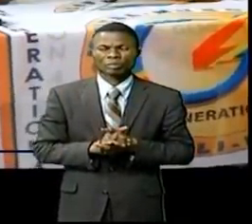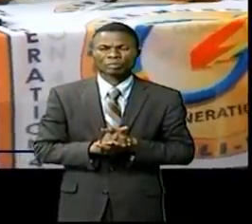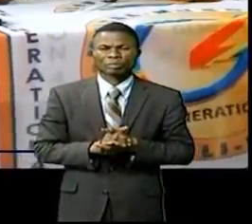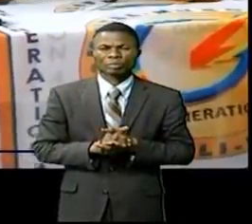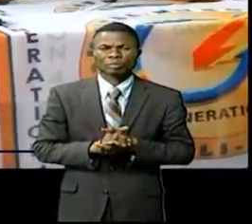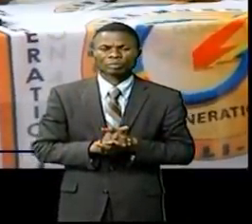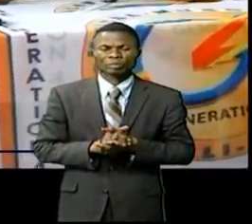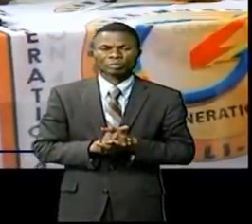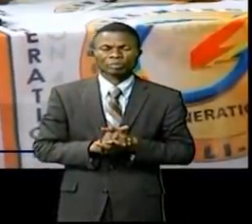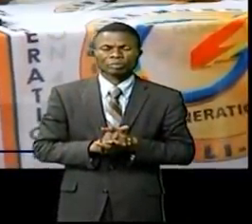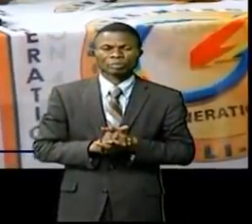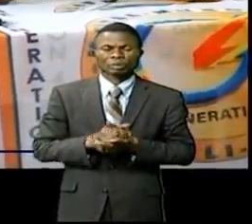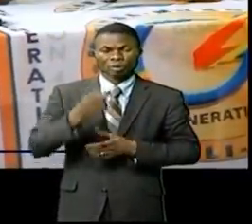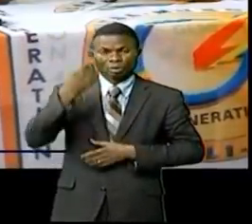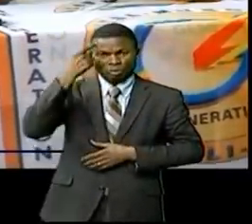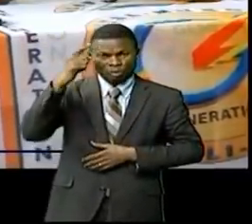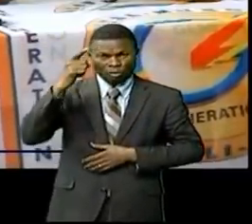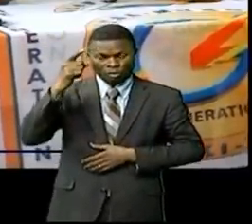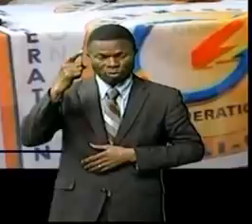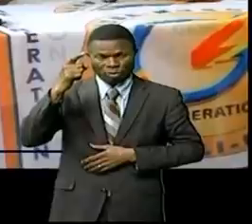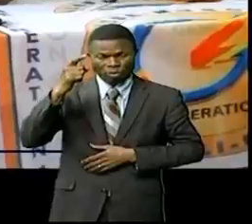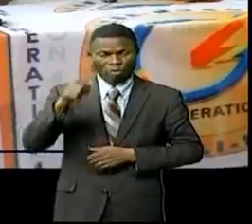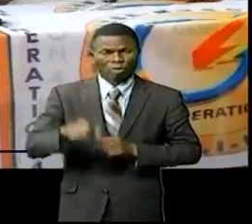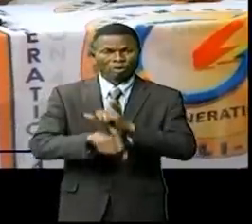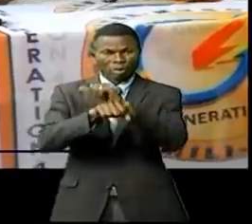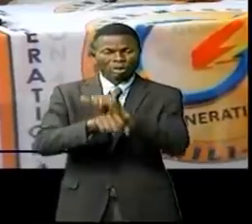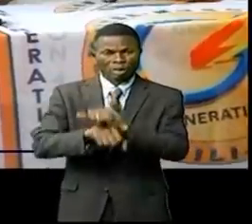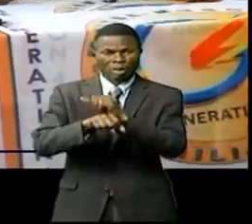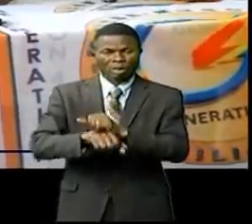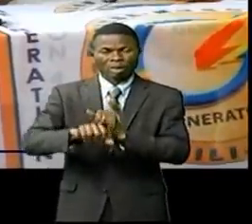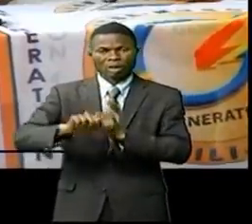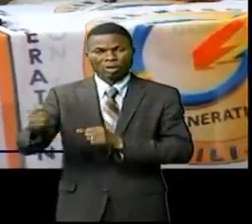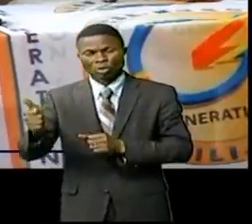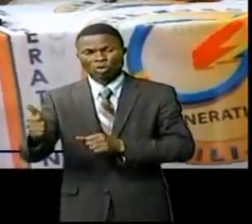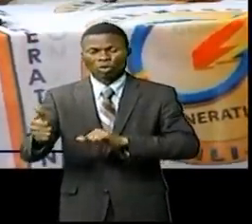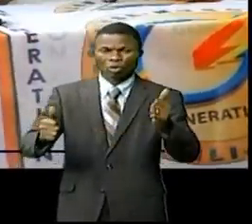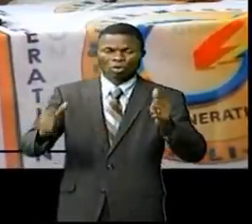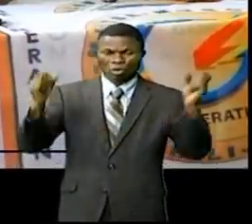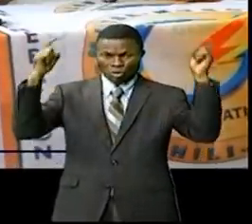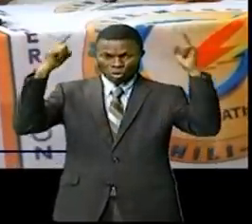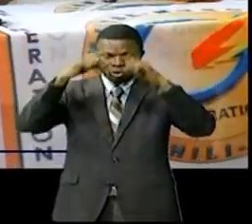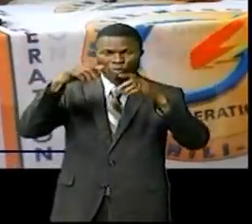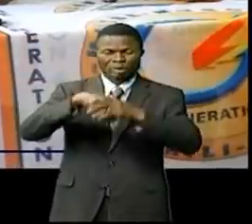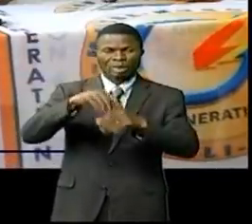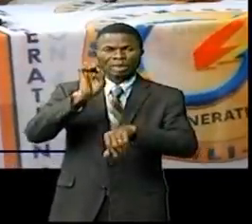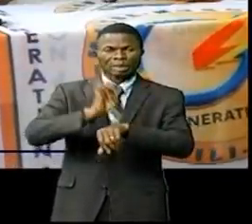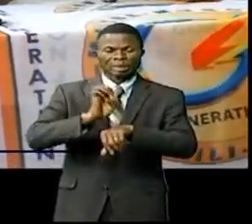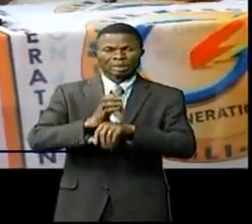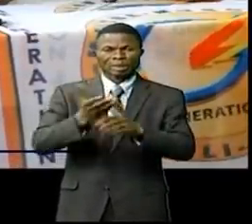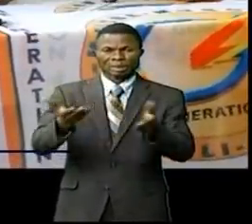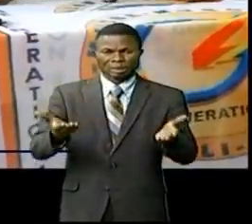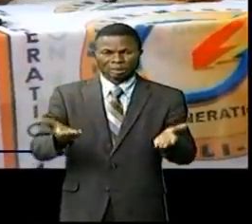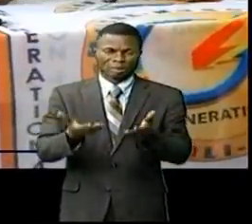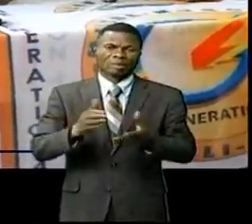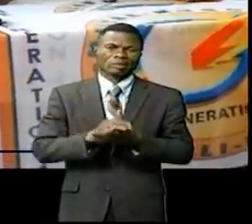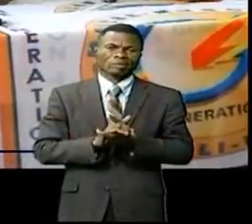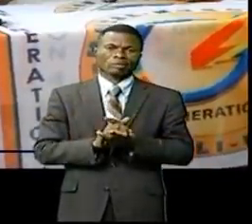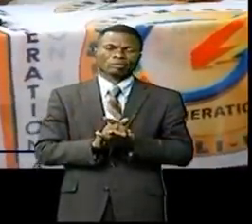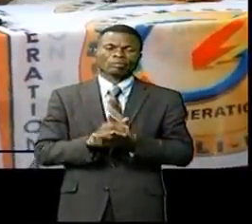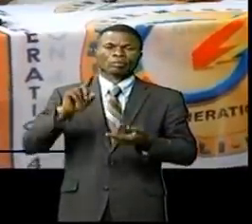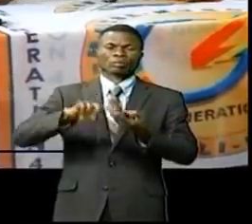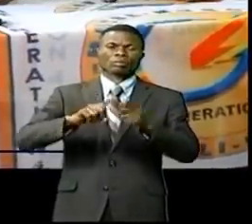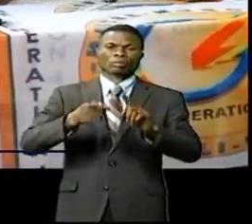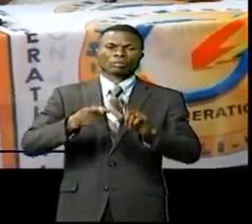Au regard de l'attitude de certaines confessions religieuses, mes